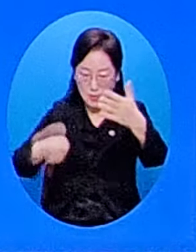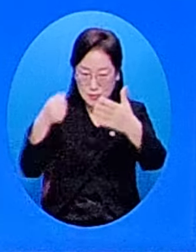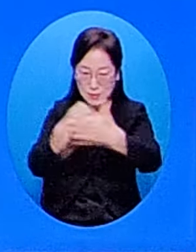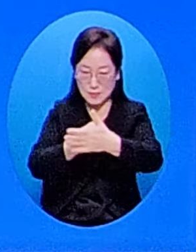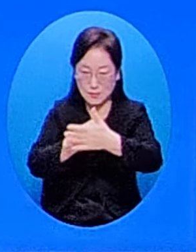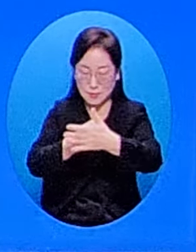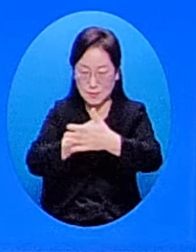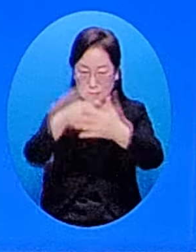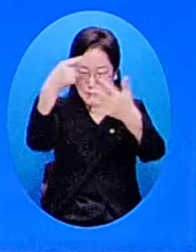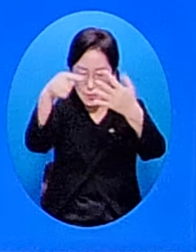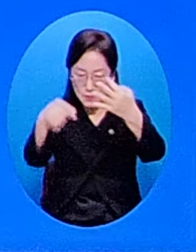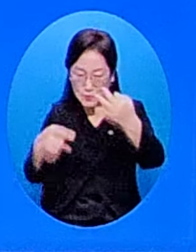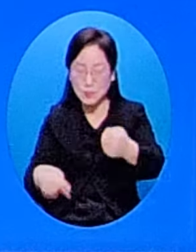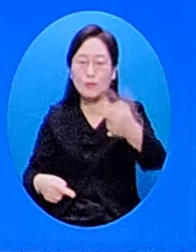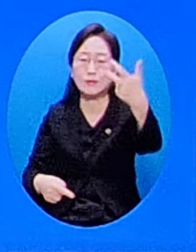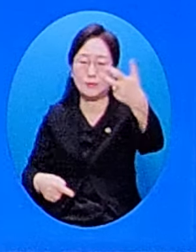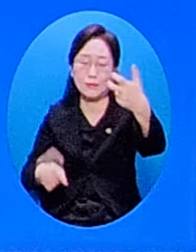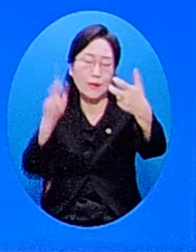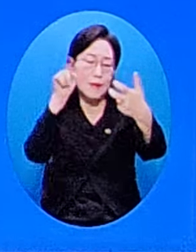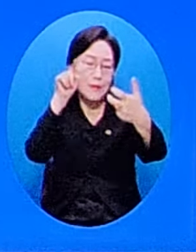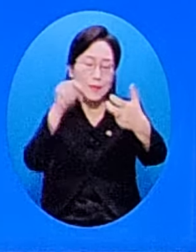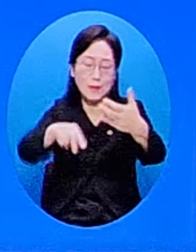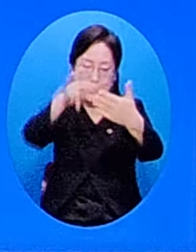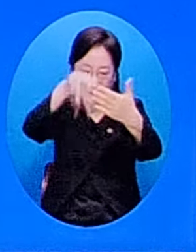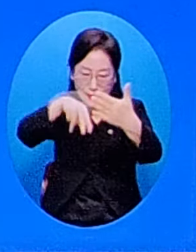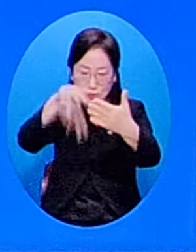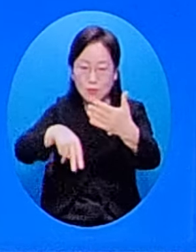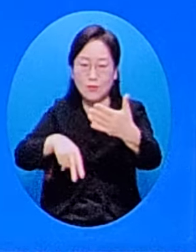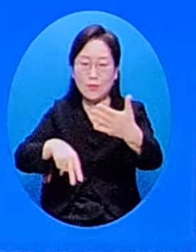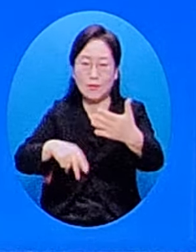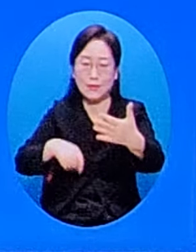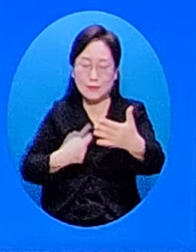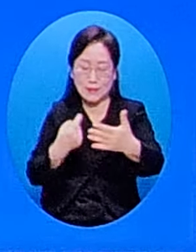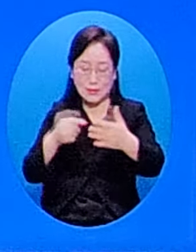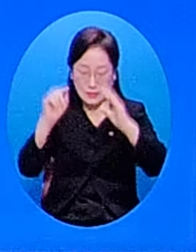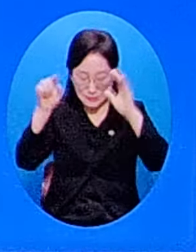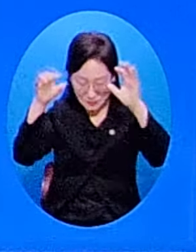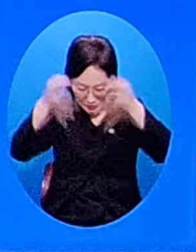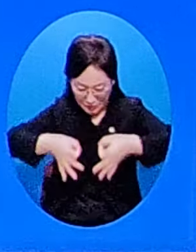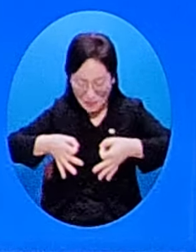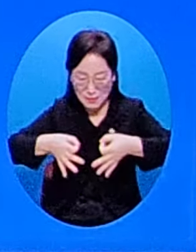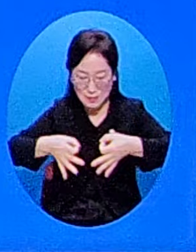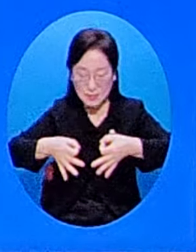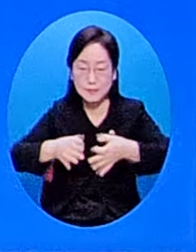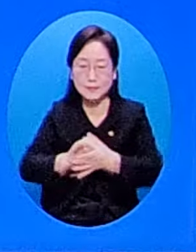만들어가지고 매일같이 70가지 결심문을 읽으면서 자신의 신앙을 점검했습니다.